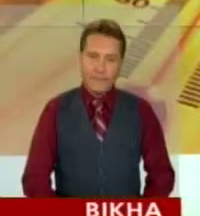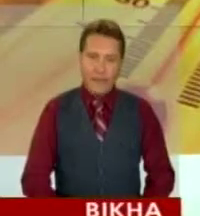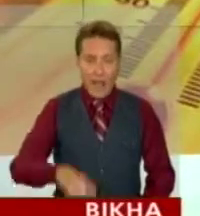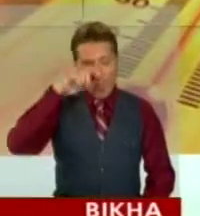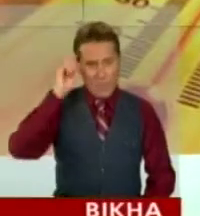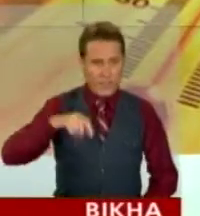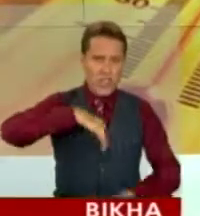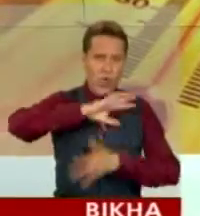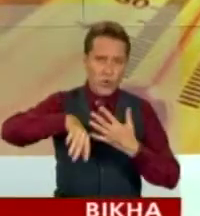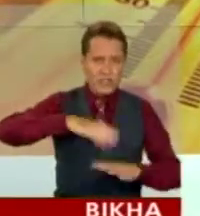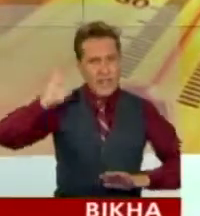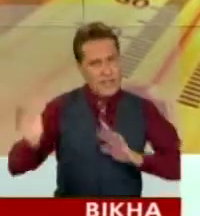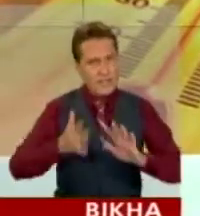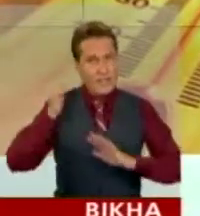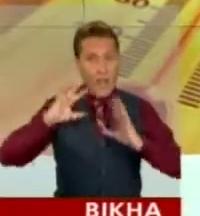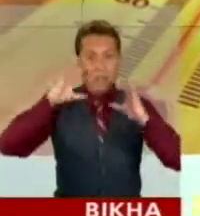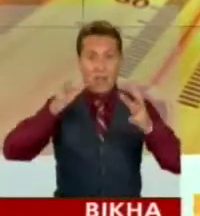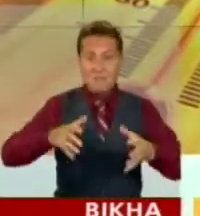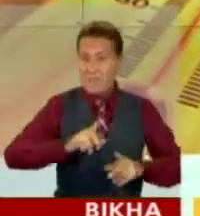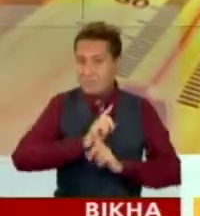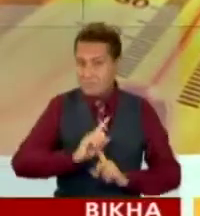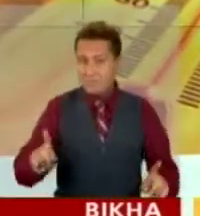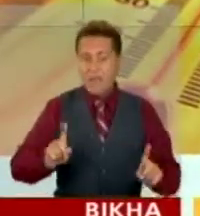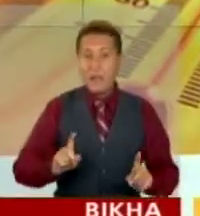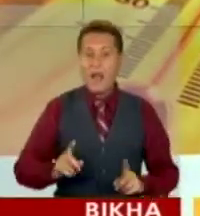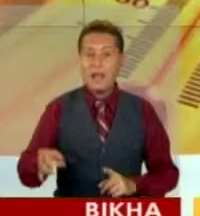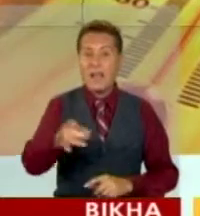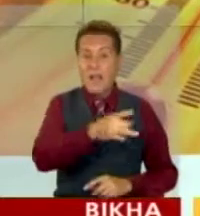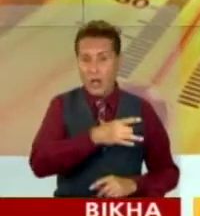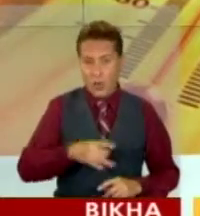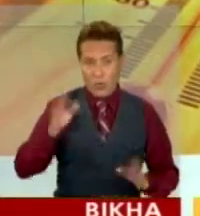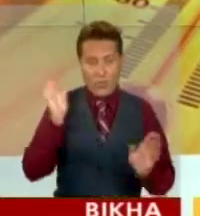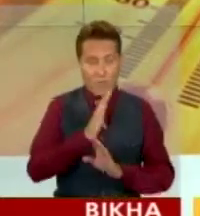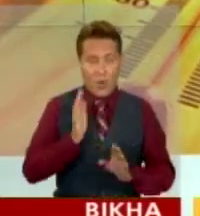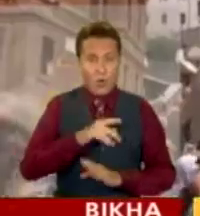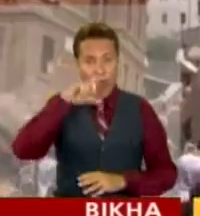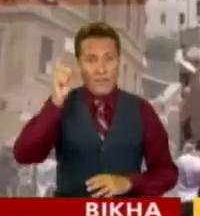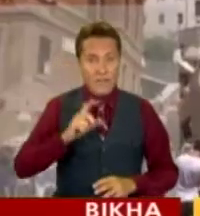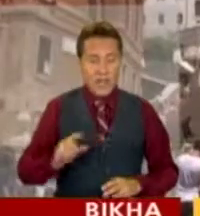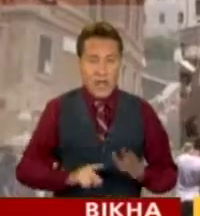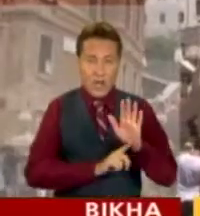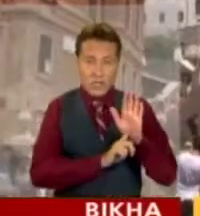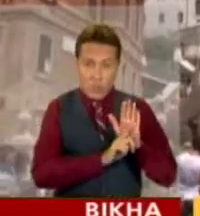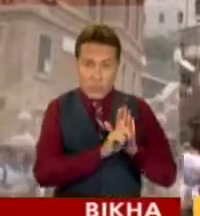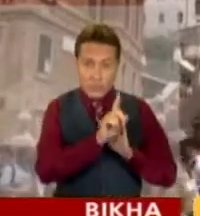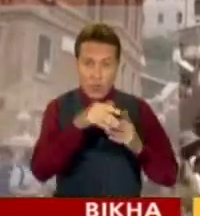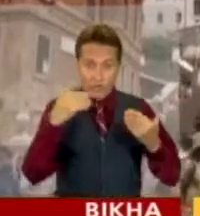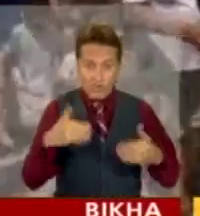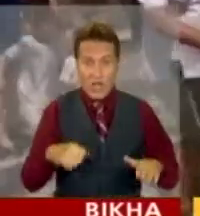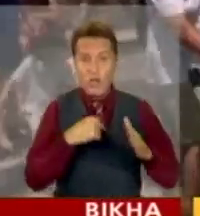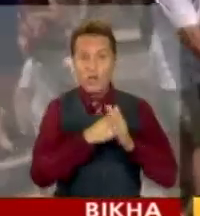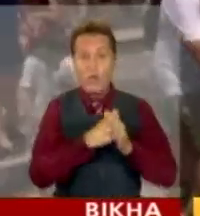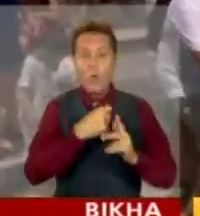Пече, хурделить і завиває. Планетою покотилася аномальна для регіонів погода. В Італії стовпчики термометрів вже піднялися